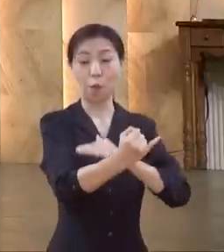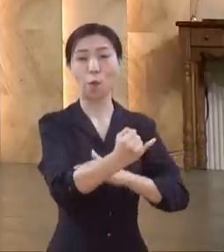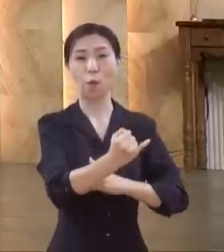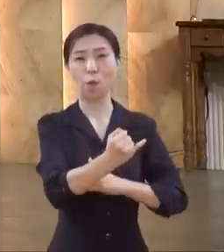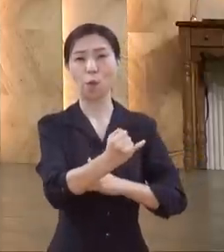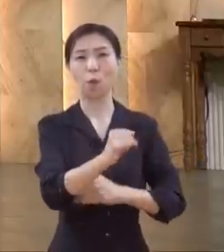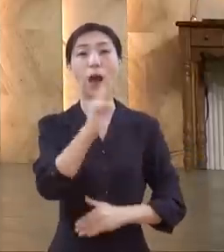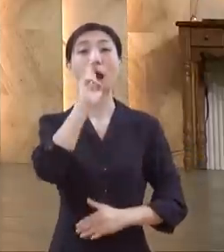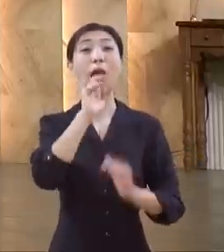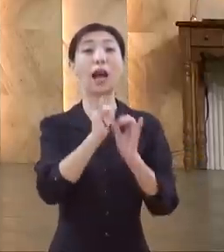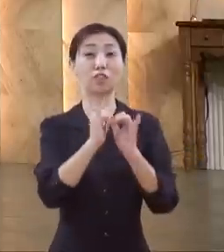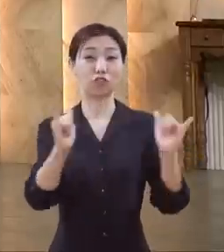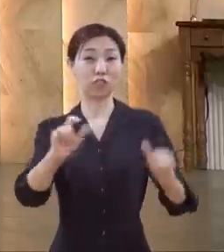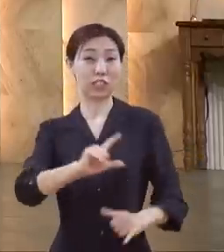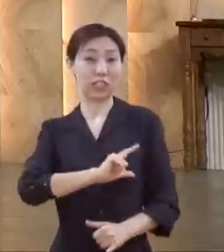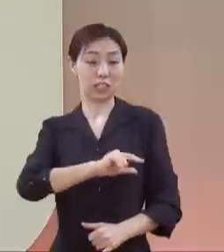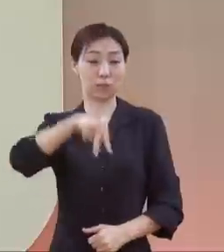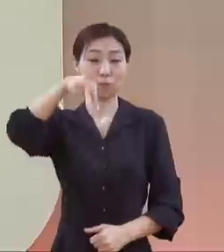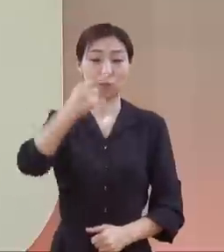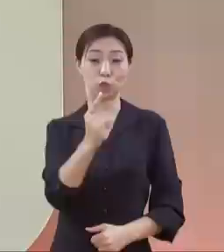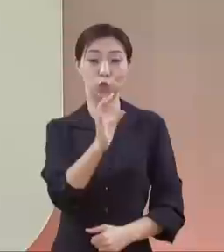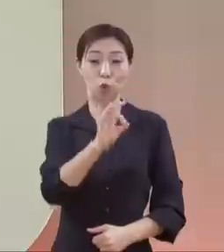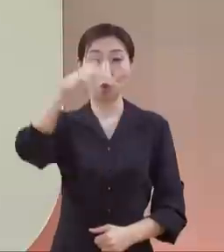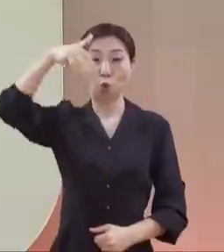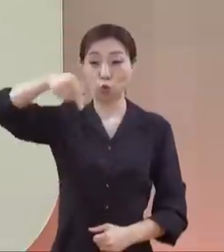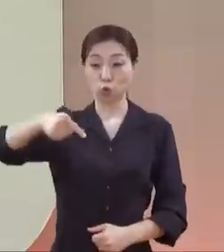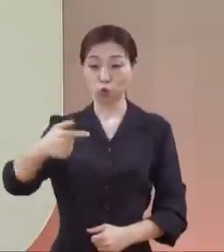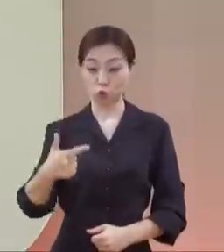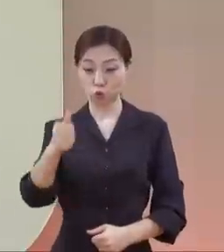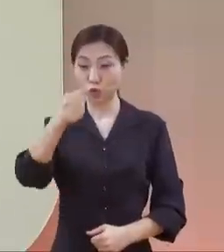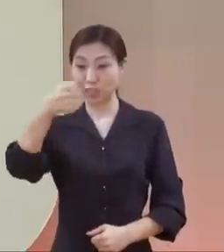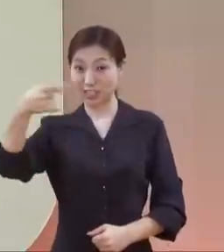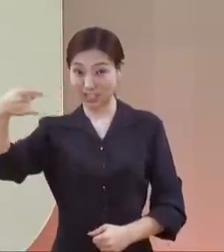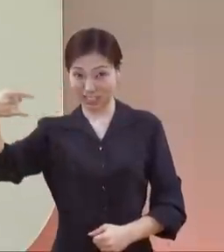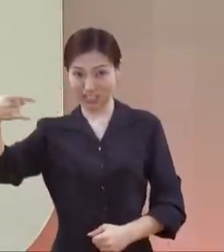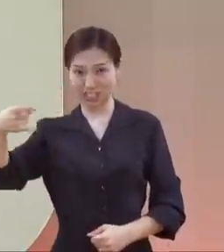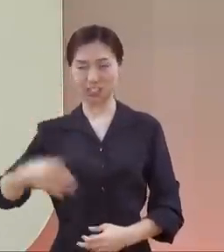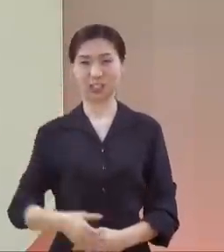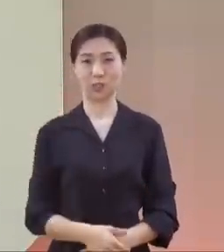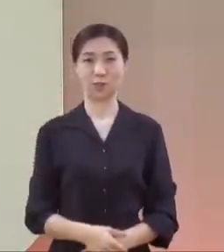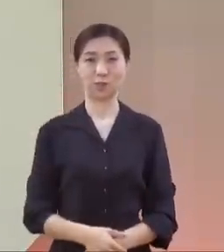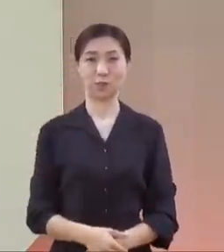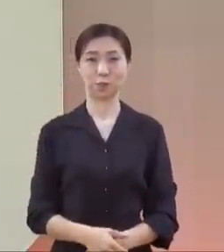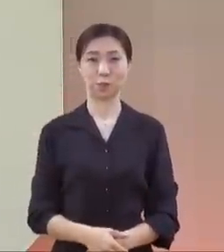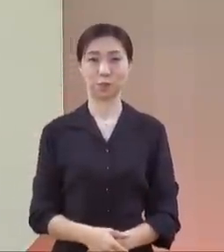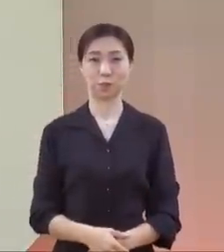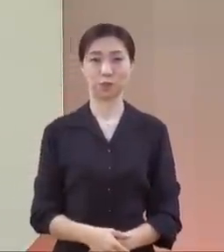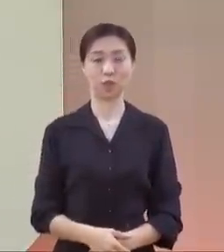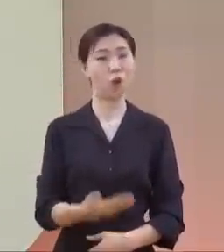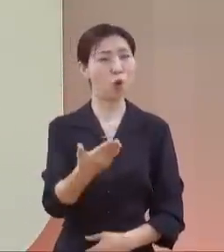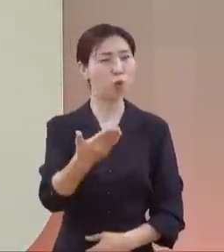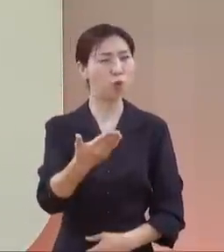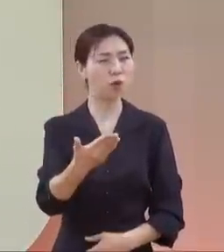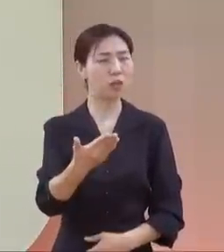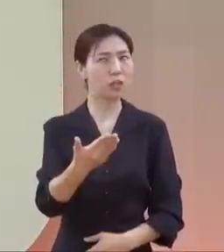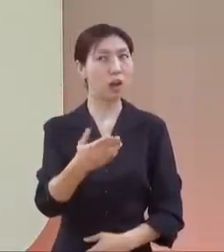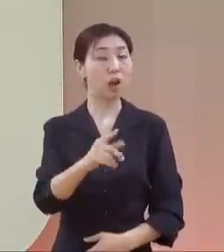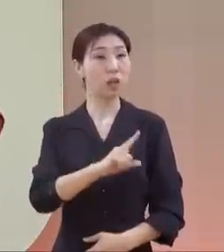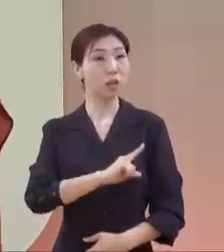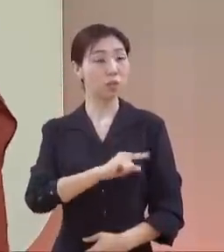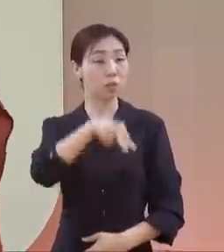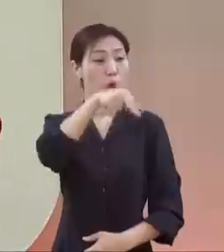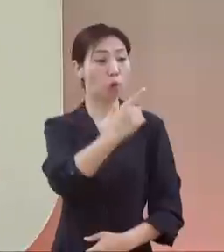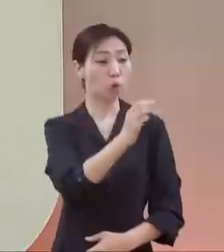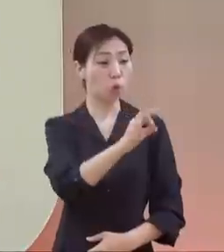이름을 가지신 원로 가수분이 있어요 혹시 좀 연세 있으신 분들은 송춘희라고 하면 아